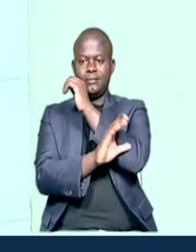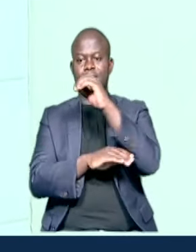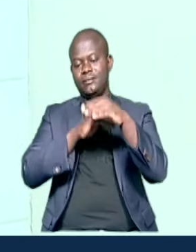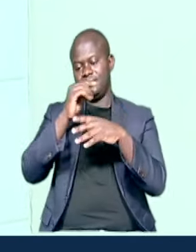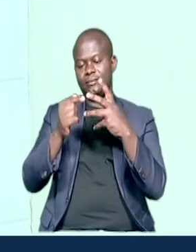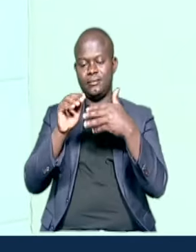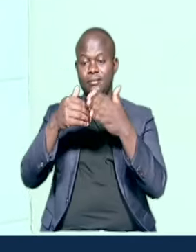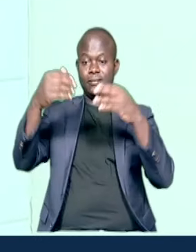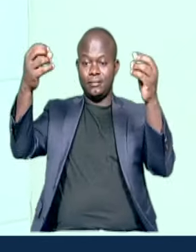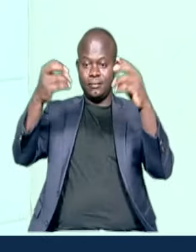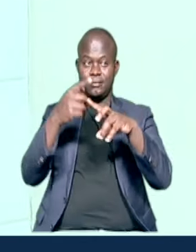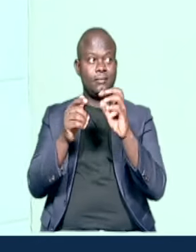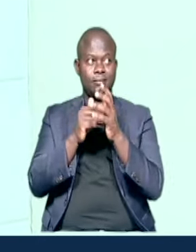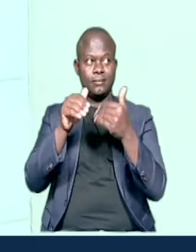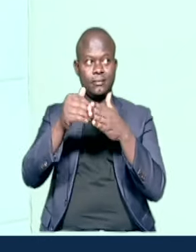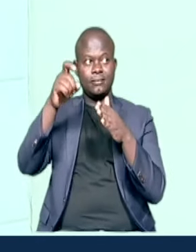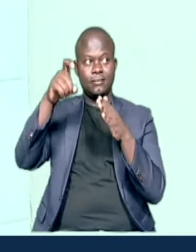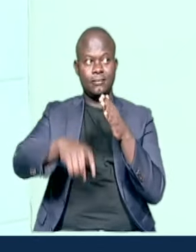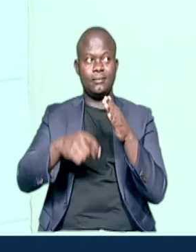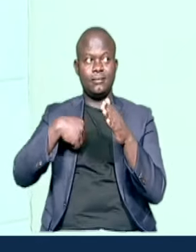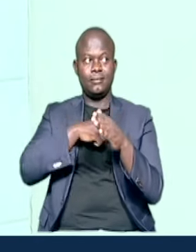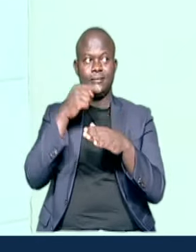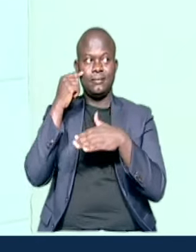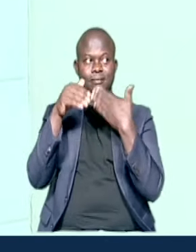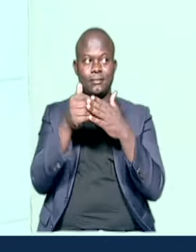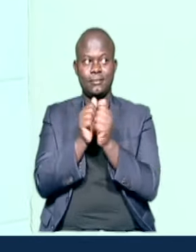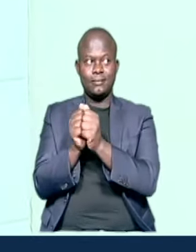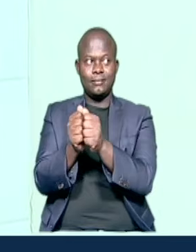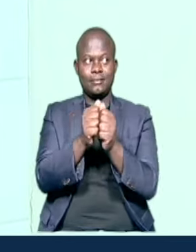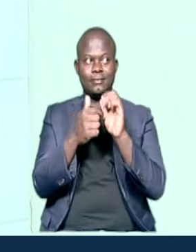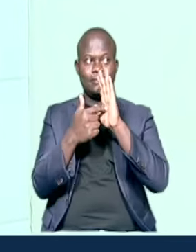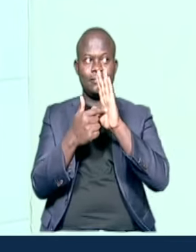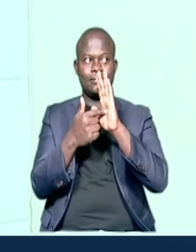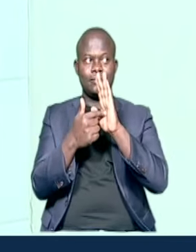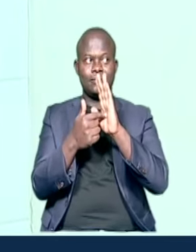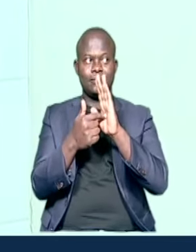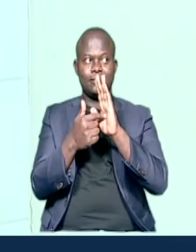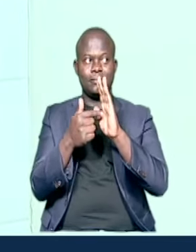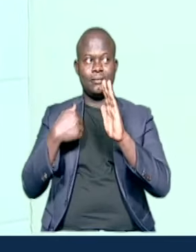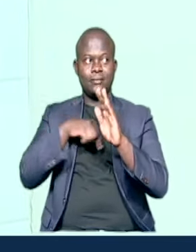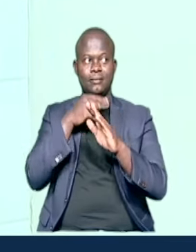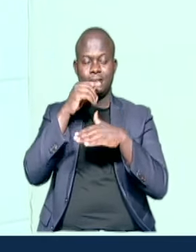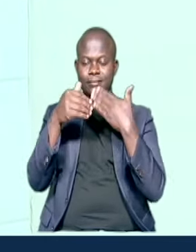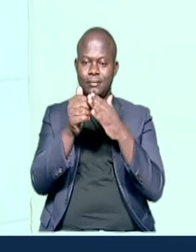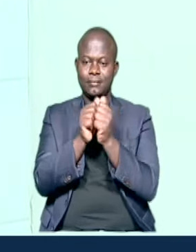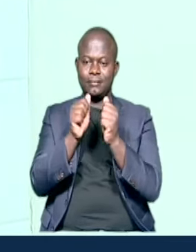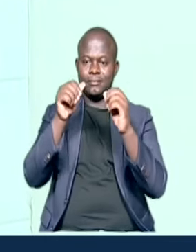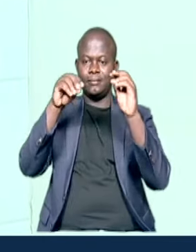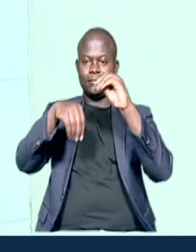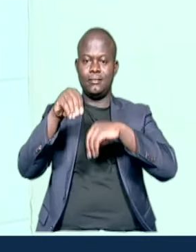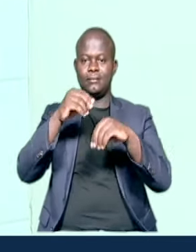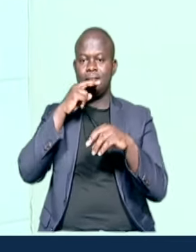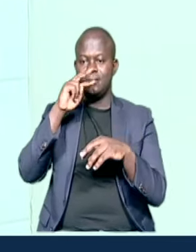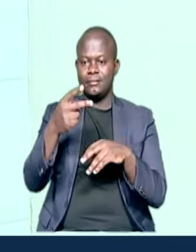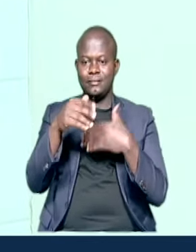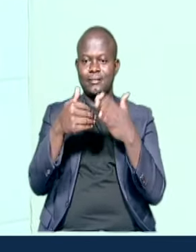ibintu bigaragara kandi bikwiriye bigaragaza umusaruro ngo n'abadamu rero ntago twasigaye inyuma twazamuwe